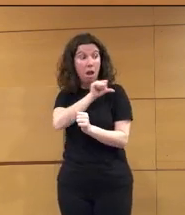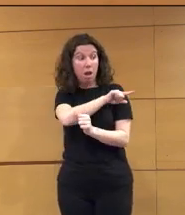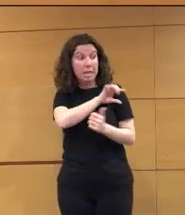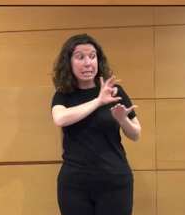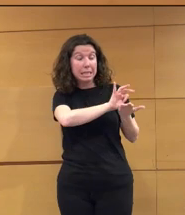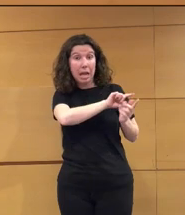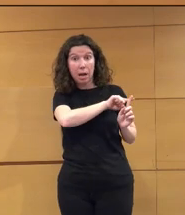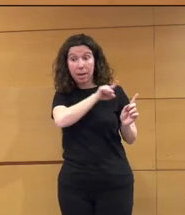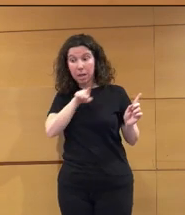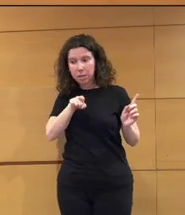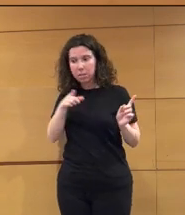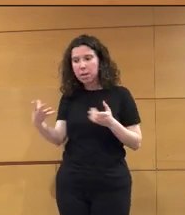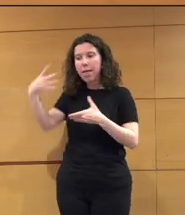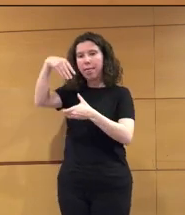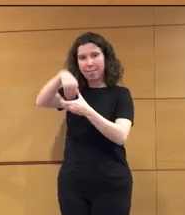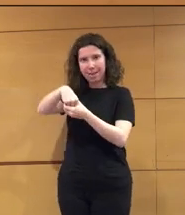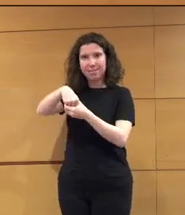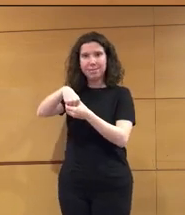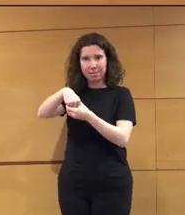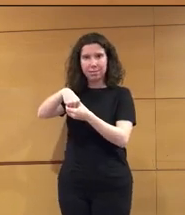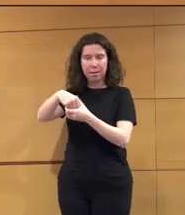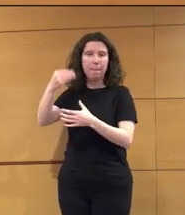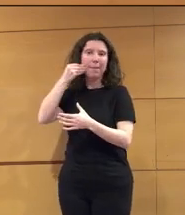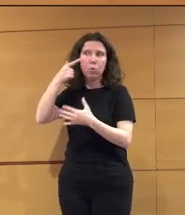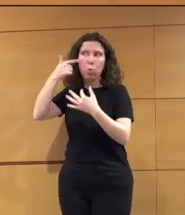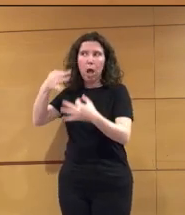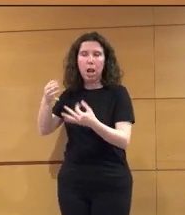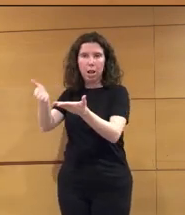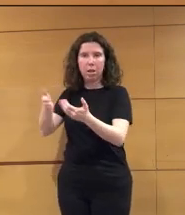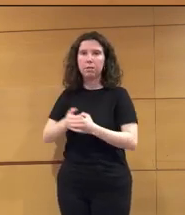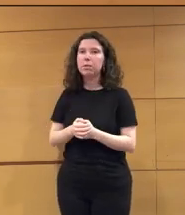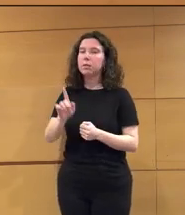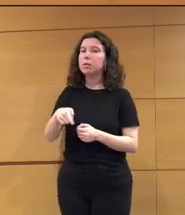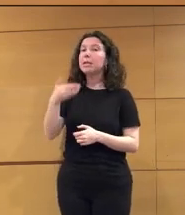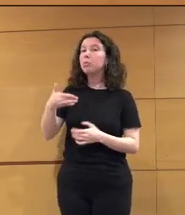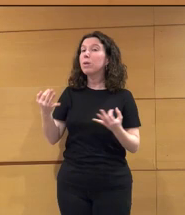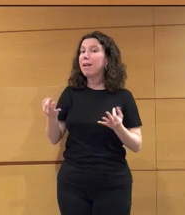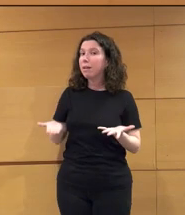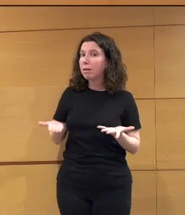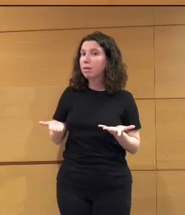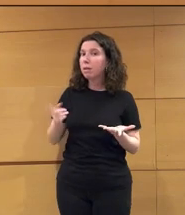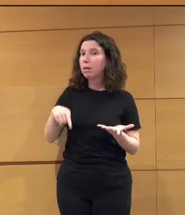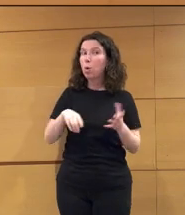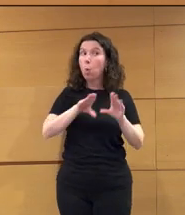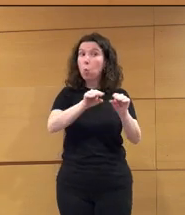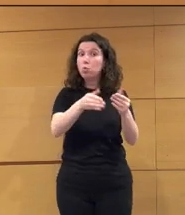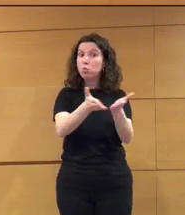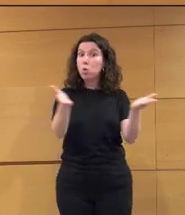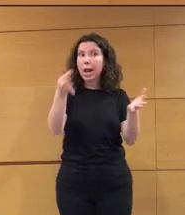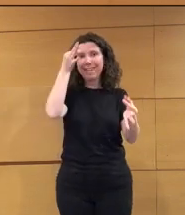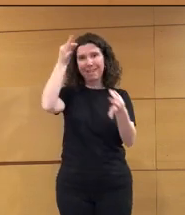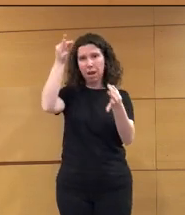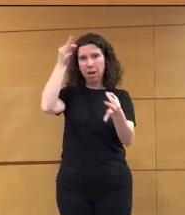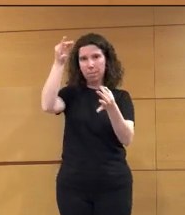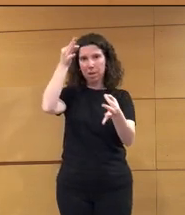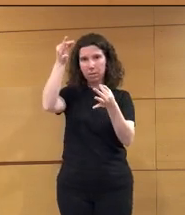entorns immersius de la realitat virtual, i també el que per nosaltres és molt important és tot el tema de requeriments d'usuari que s'han de tenir en compte a